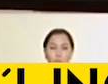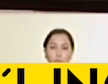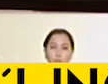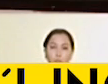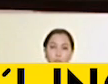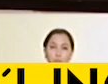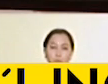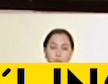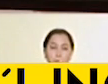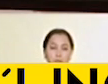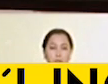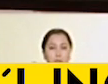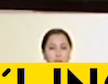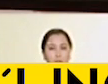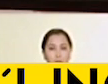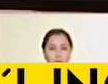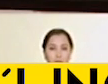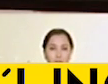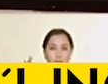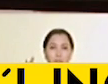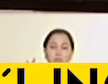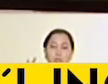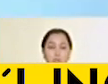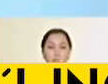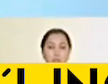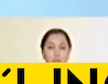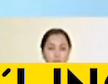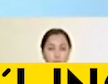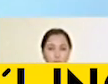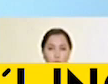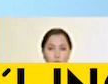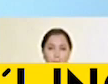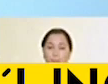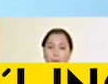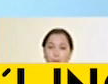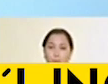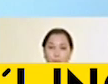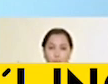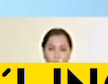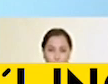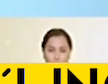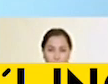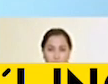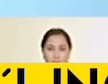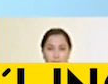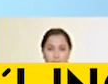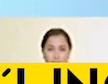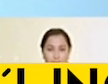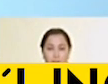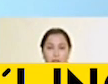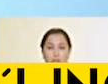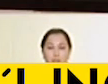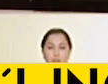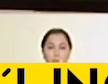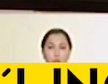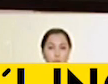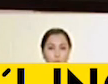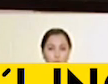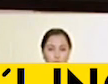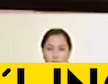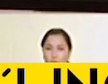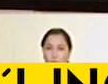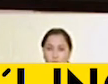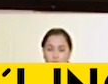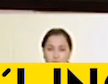ham katta tantanalar bilan nishonlanadi. Ammo mazkur bayramlarni kunlari